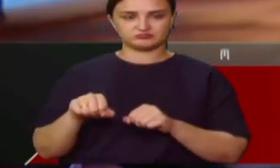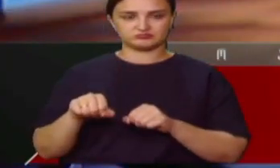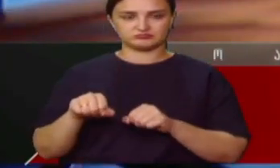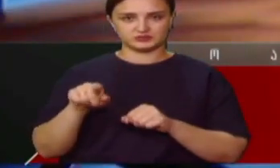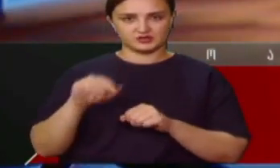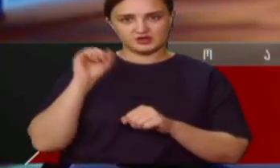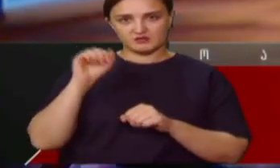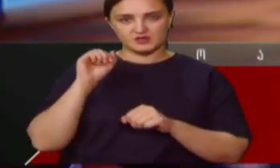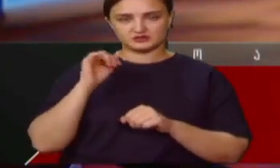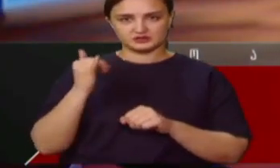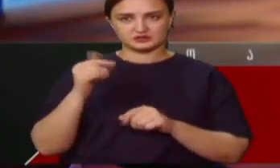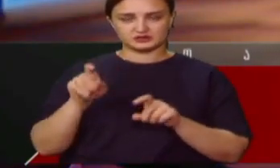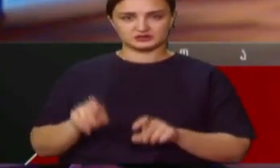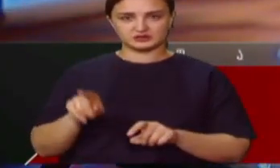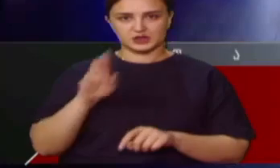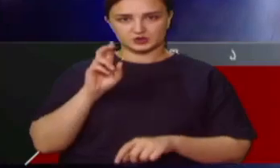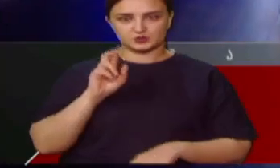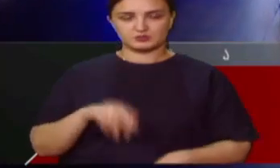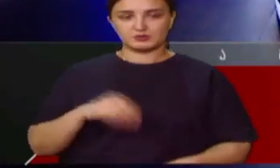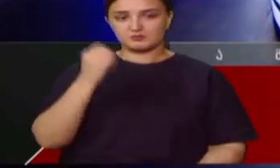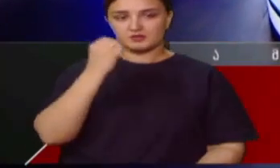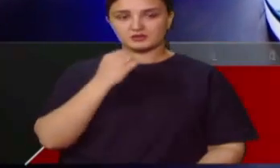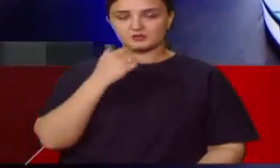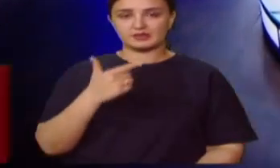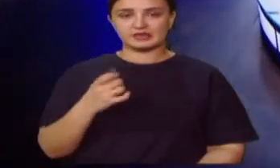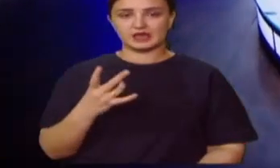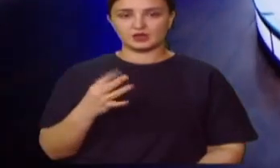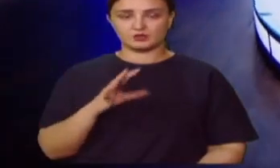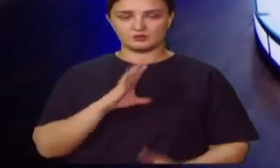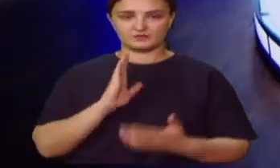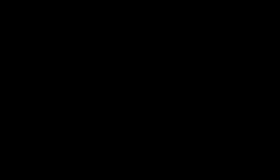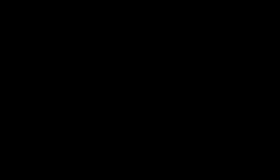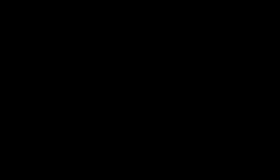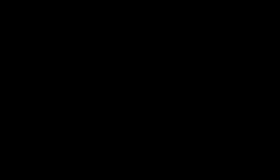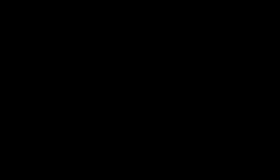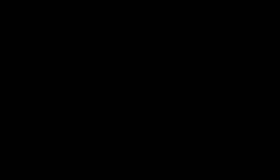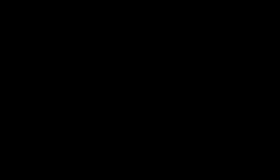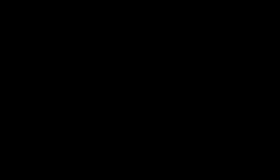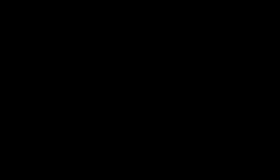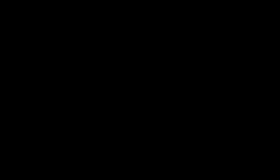сепаратистули хелусупрасис. Мадлоба генеосик машули саубробда пирдапир этерше.